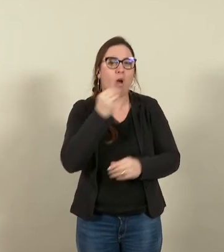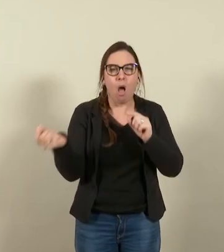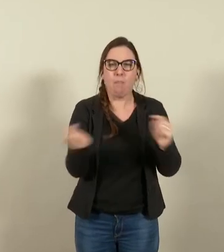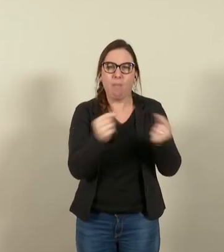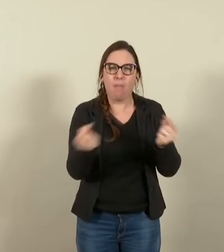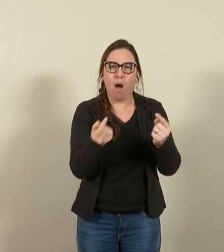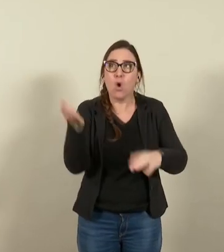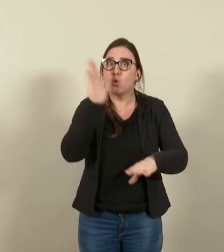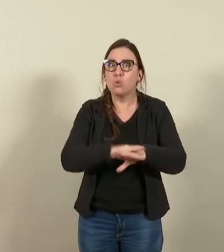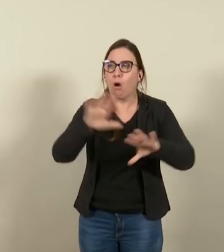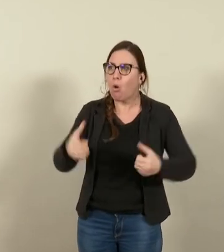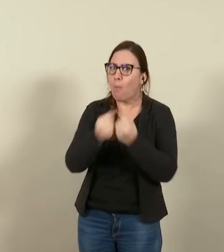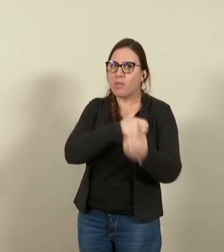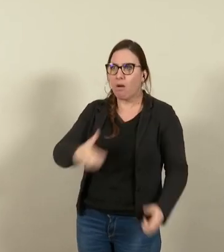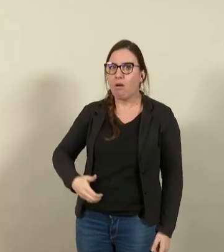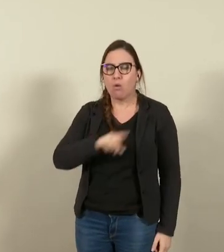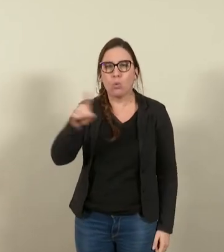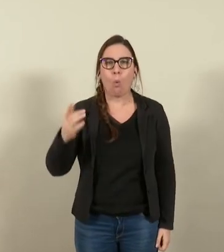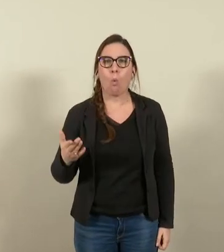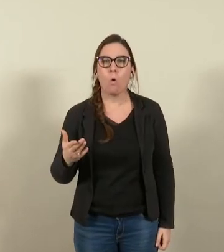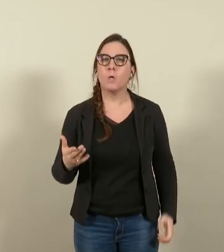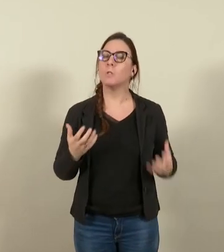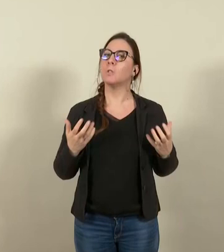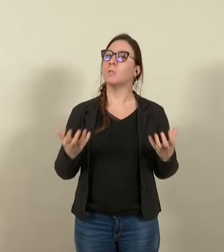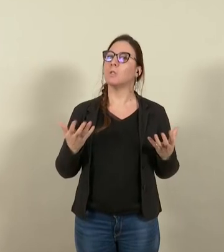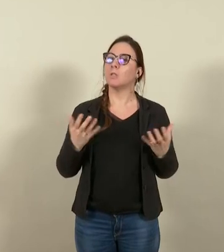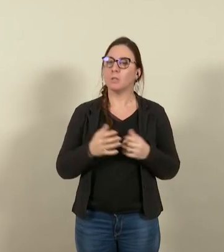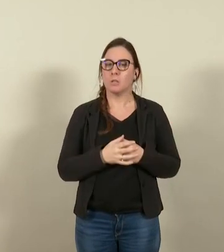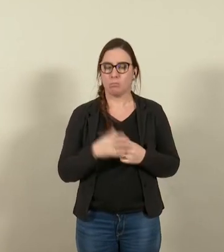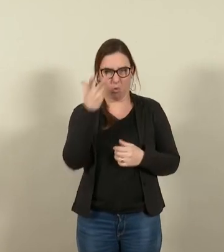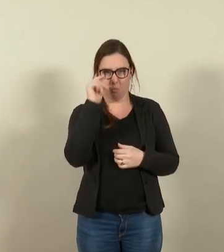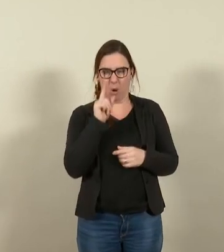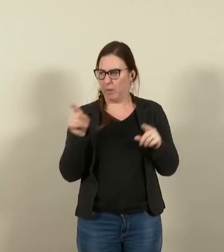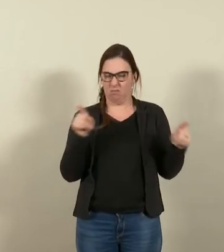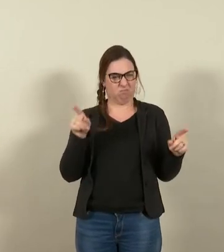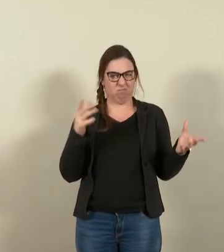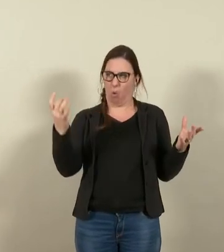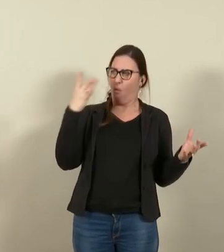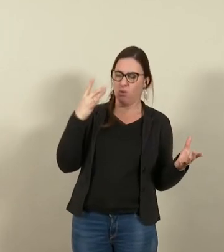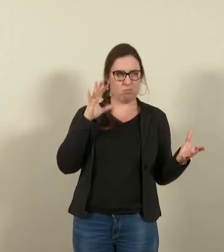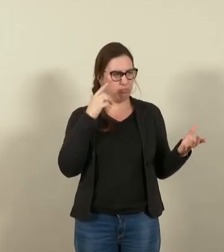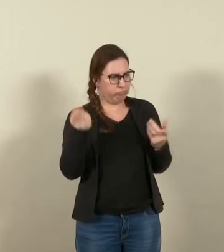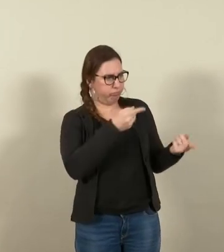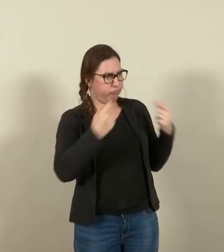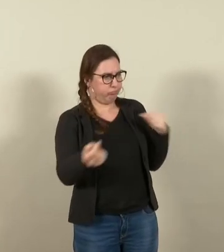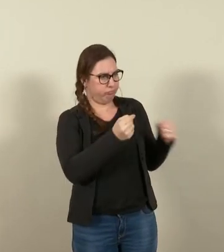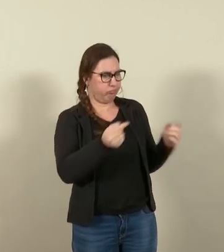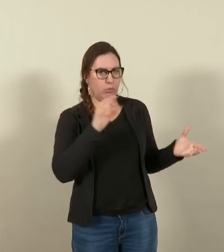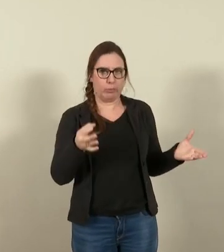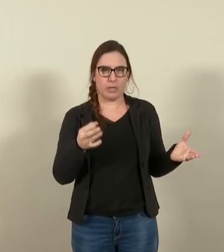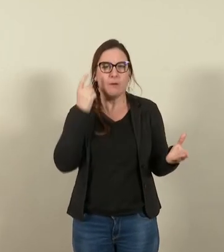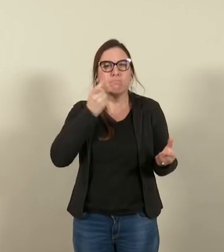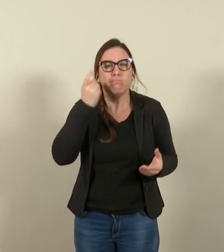alors qu'elle ne relève pas donc des compéten du conseil municipal donc là on comprend pas bien alors bien euh alors bien